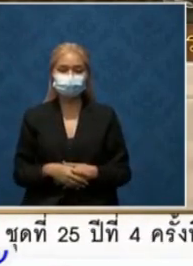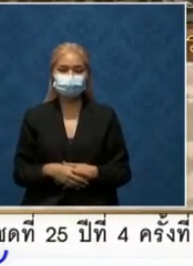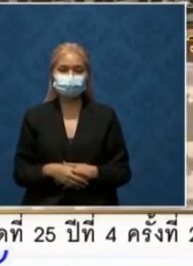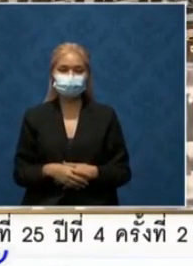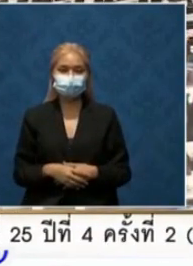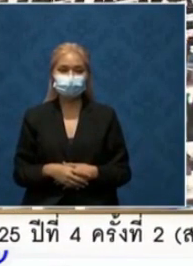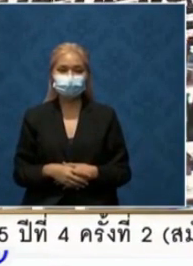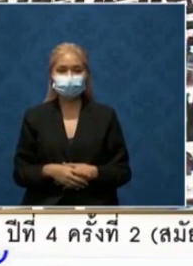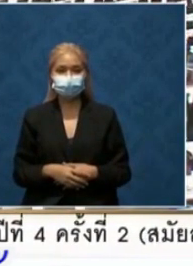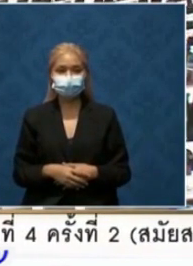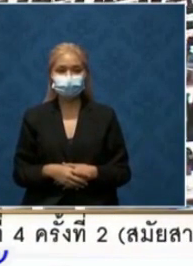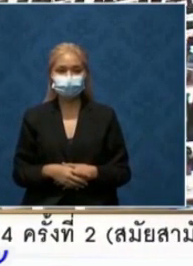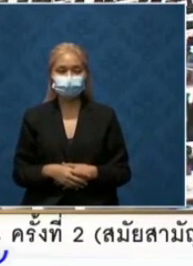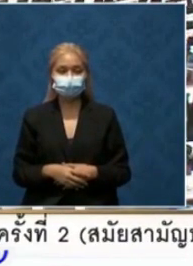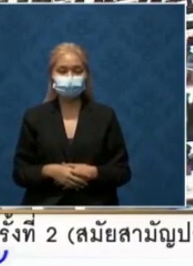ครับ